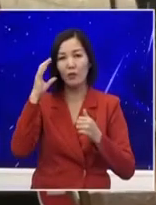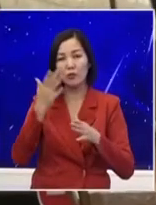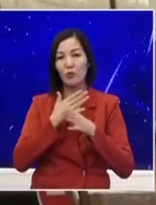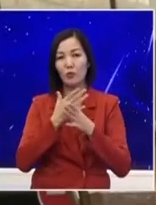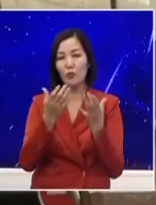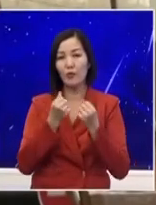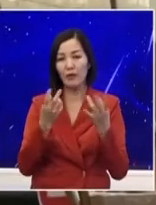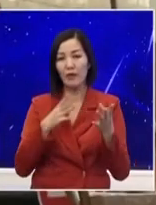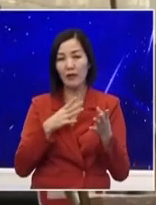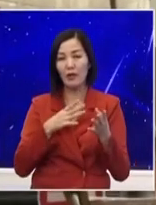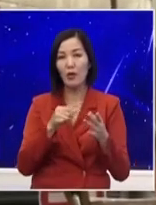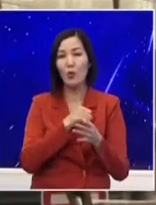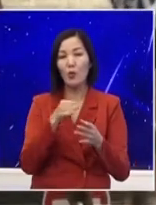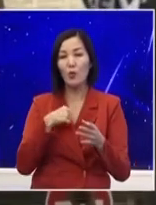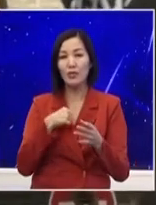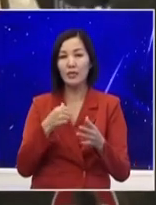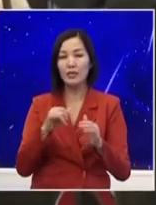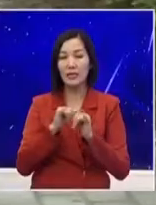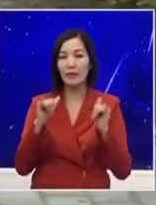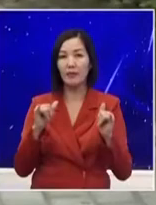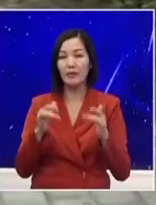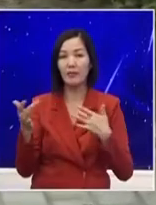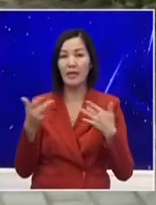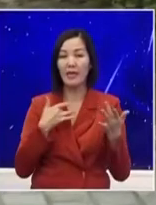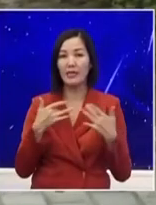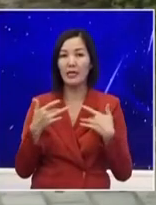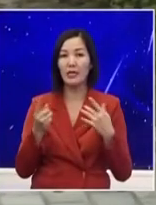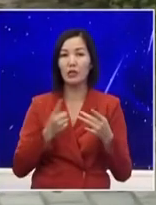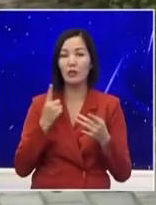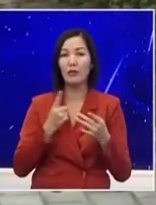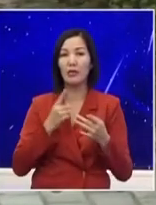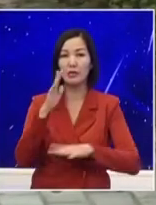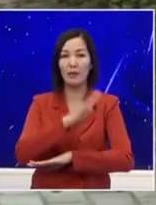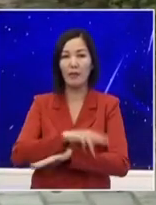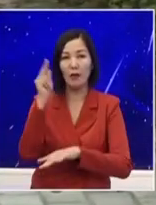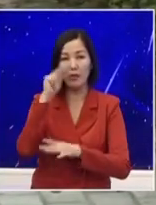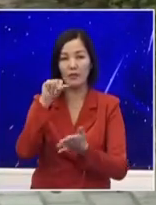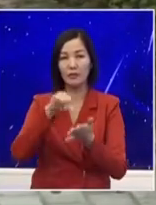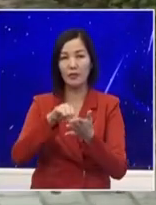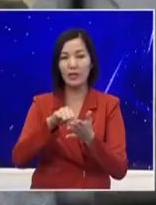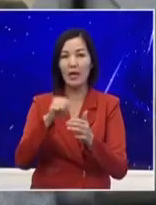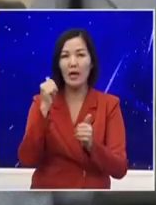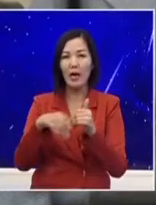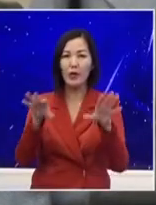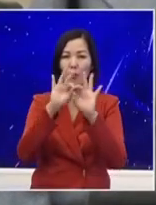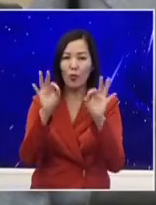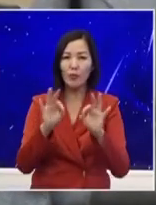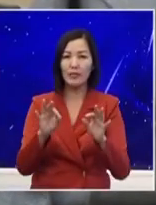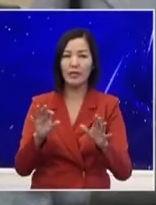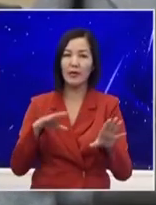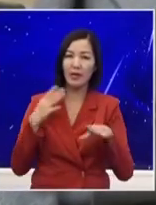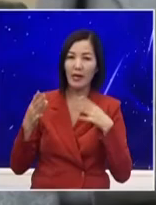жүгінген. Бүгінде өзін басқа қырынан дамытып, театрда актерлік шеберлік курстарына қатысып жүр. Әр образға кіру арқылы өз бітім болмысын